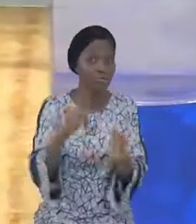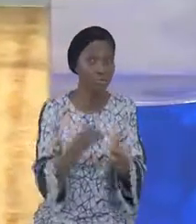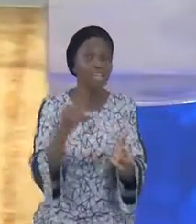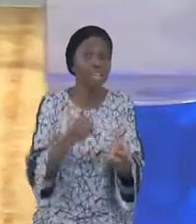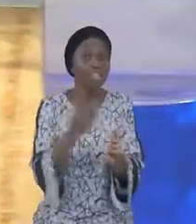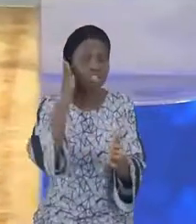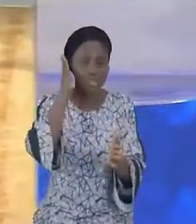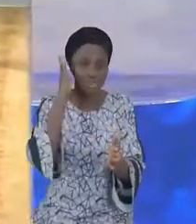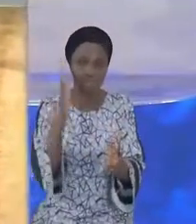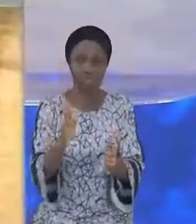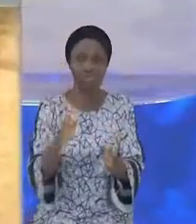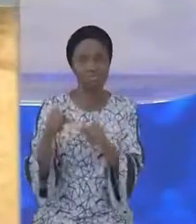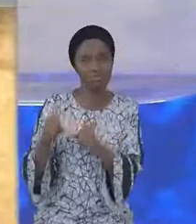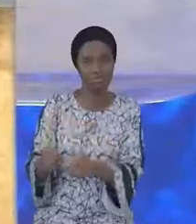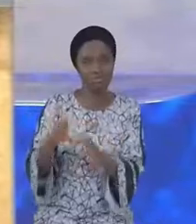pas,